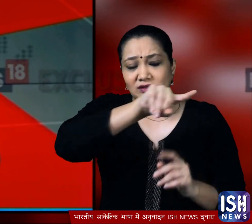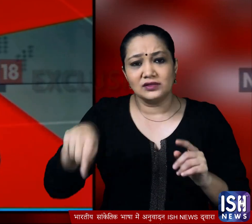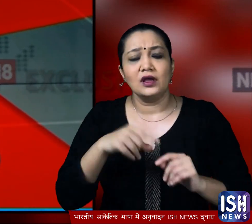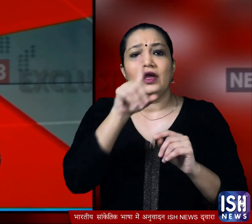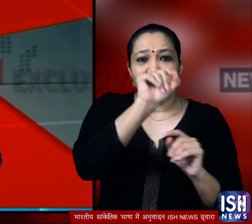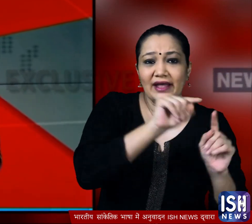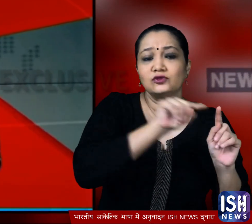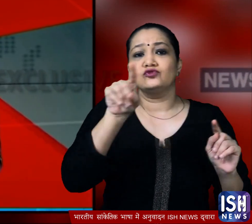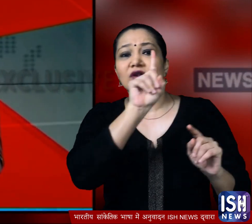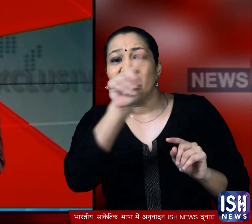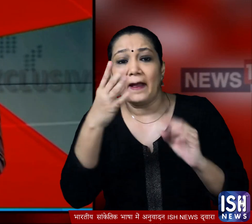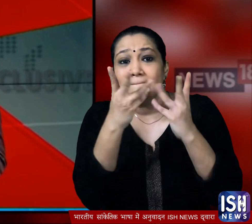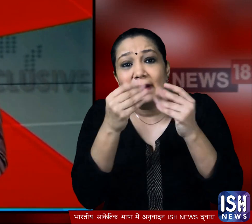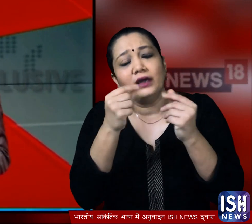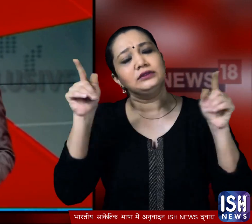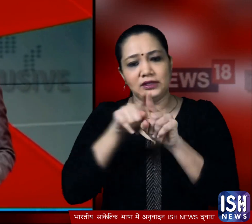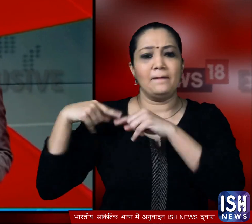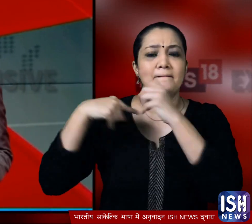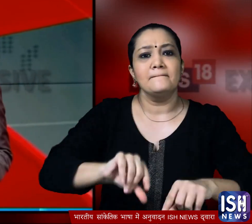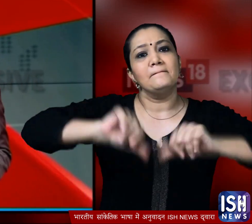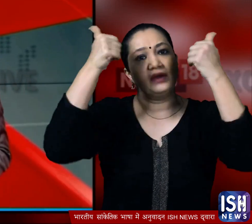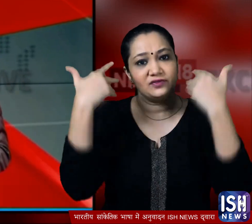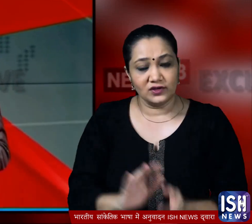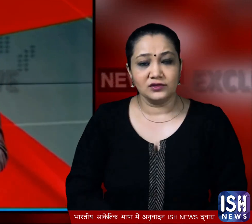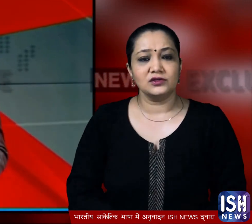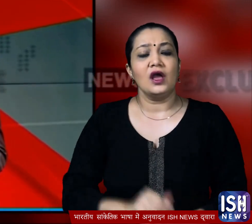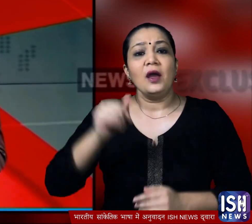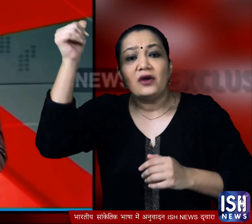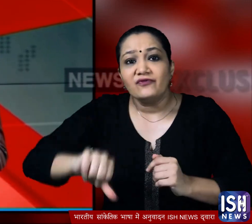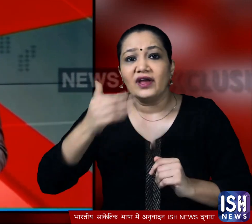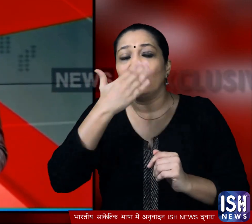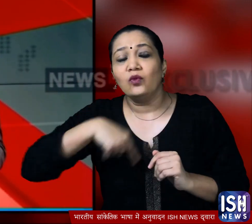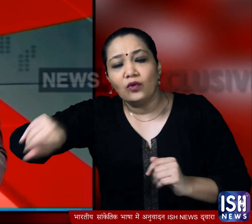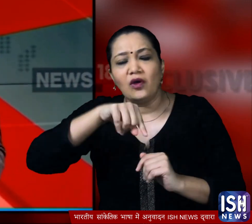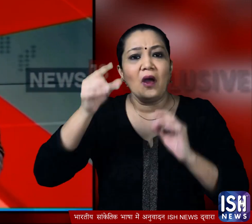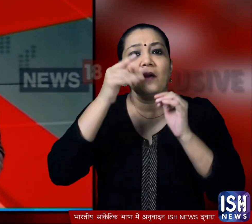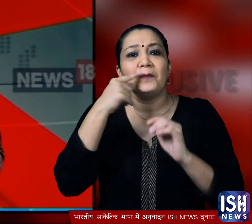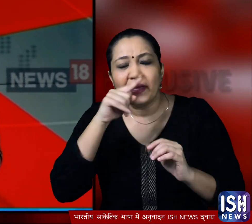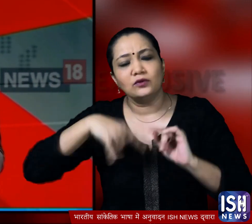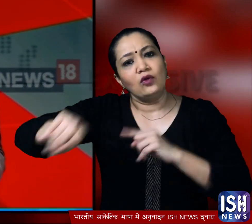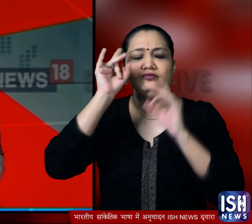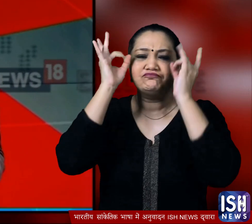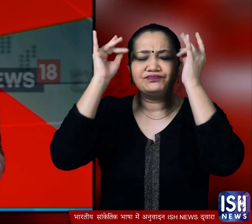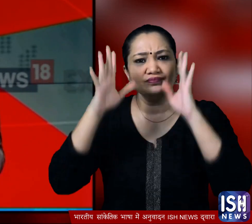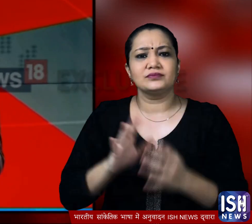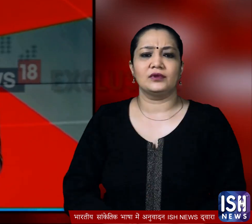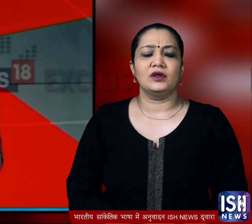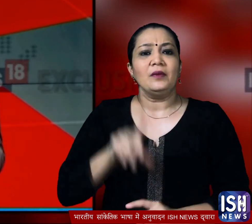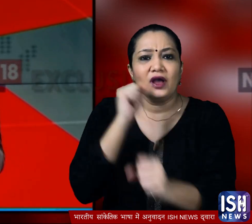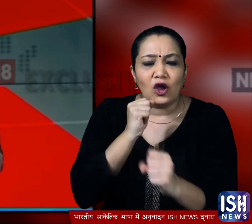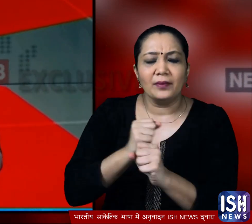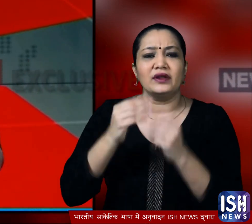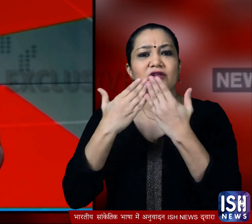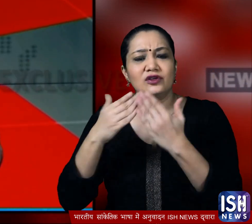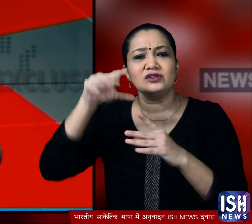को 10वीं और 11वीं में मिले नंबरों के आधार पर पास कर दिया गया, जिससे फेल हुए बच्चे और उनके अभिभावक भड़क गए, जिनके गुस्से से ज्यादा सरकार और